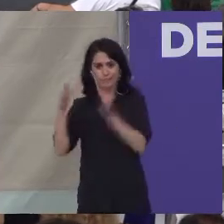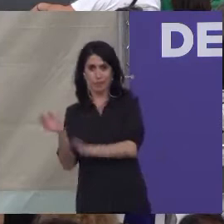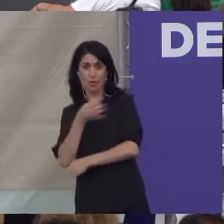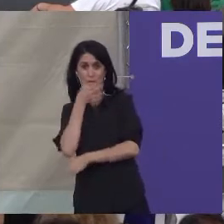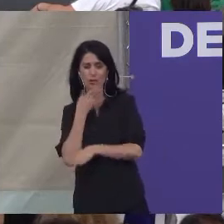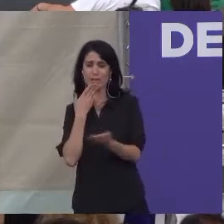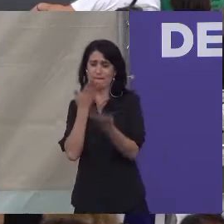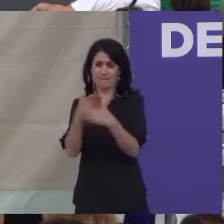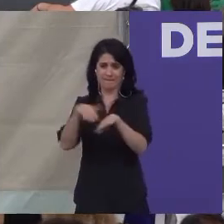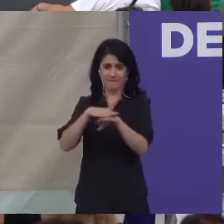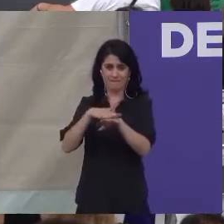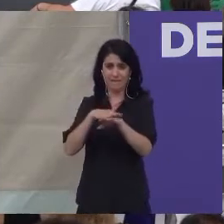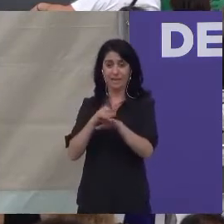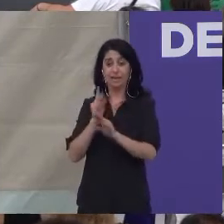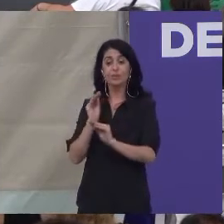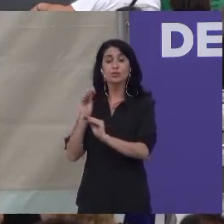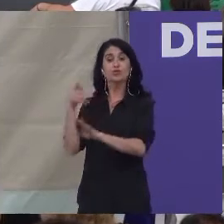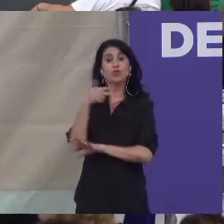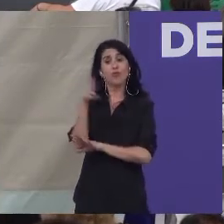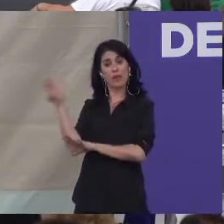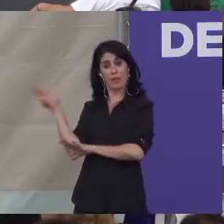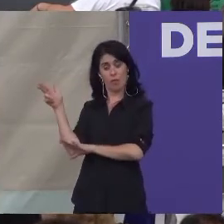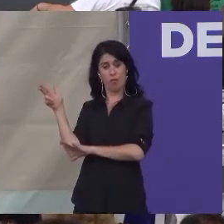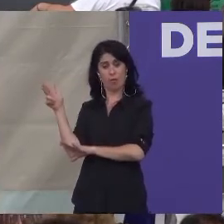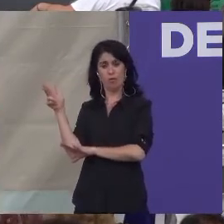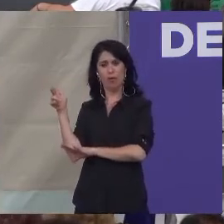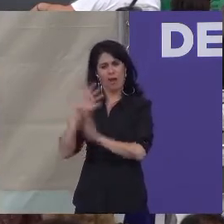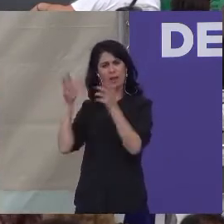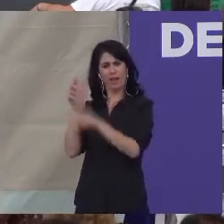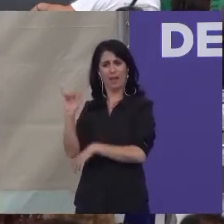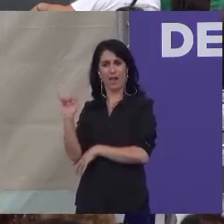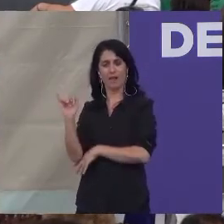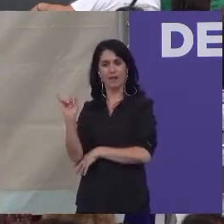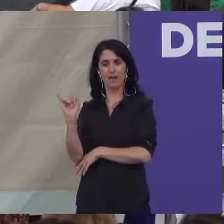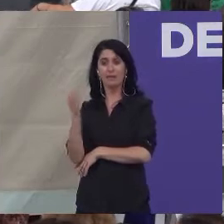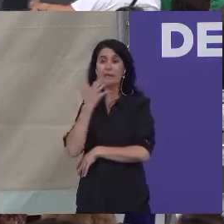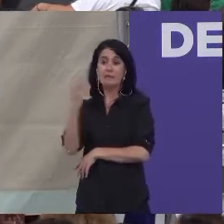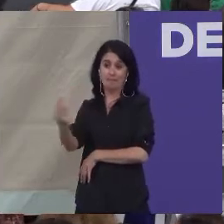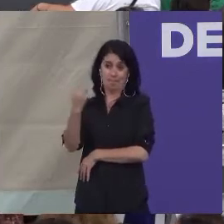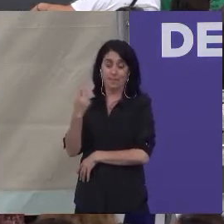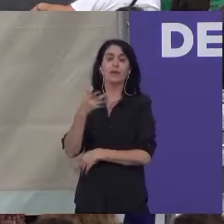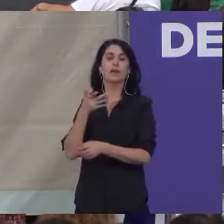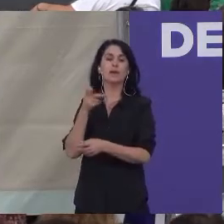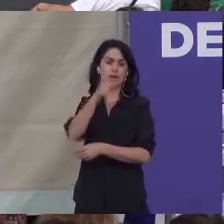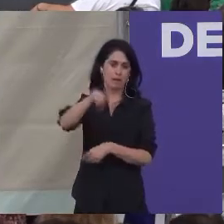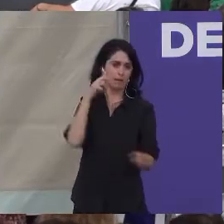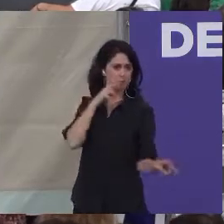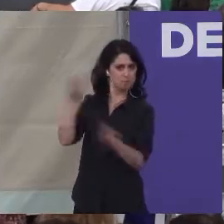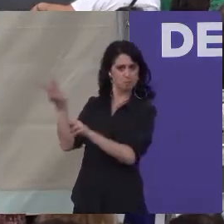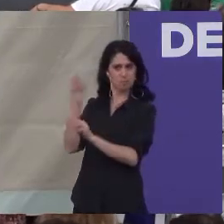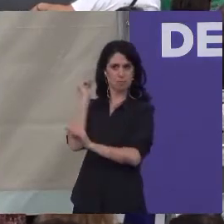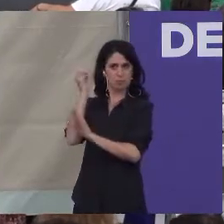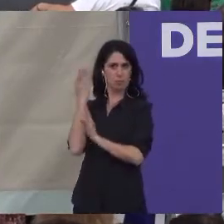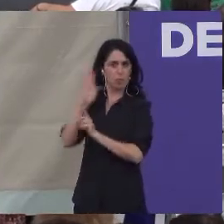demanar-li disculpes i dir-li que projectarem el seu vídeo que té a internet per si n'està veient i perquè el vegueu tots els demés.